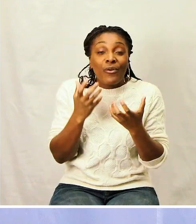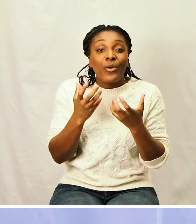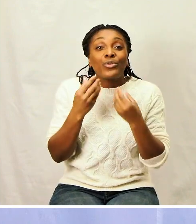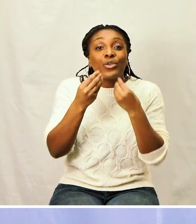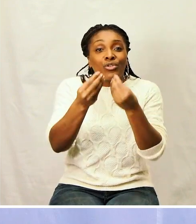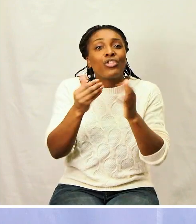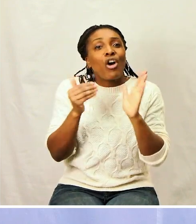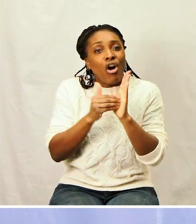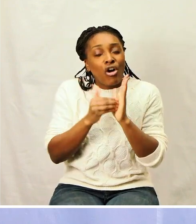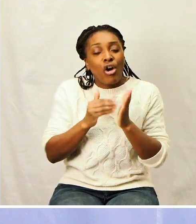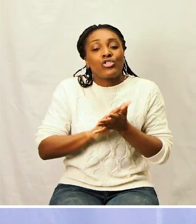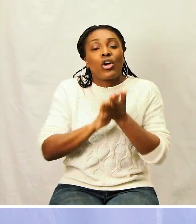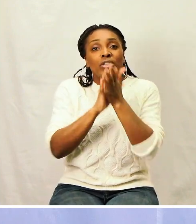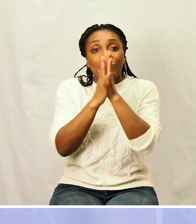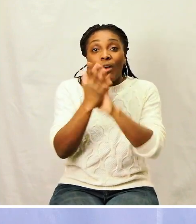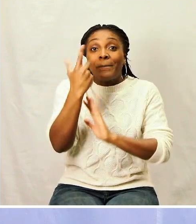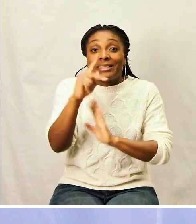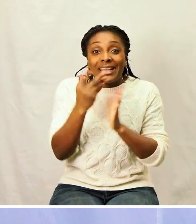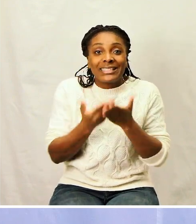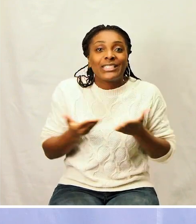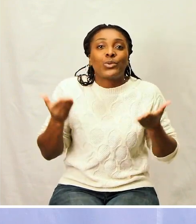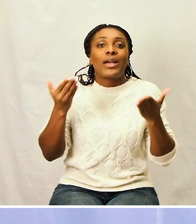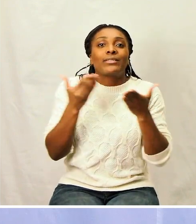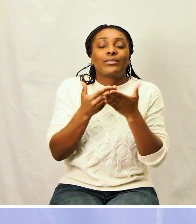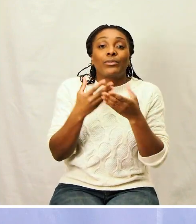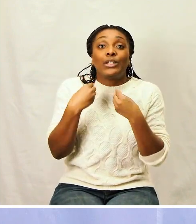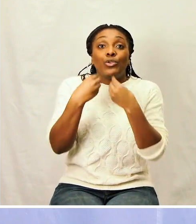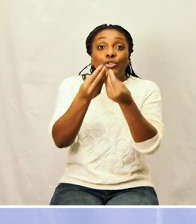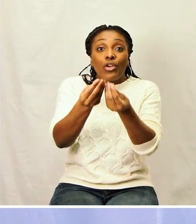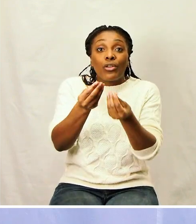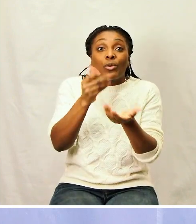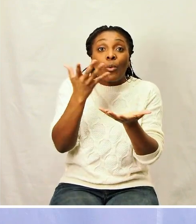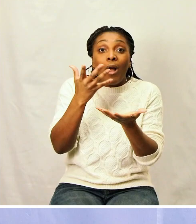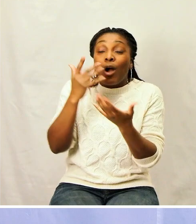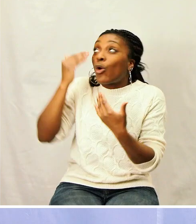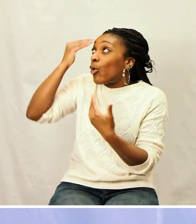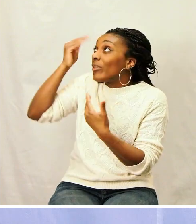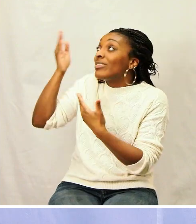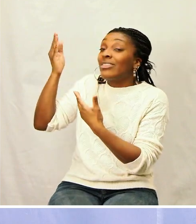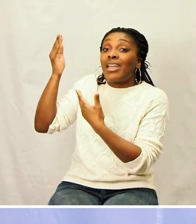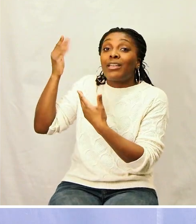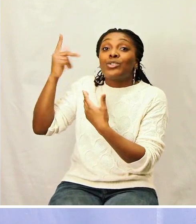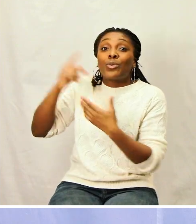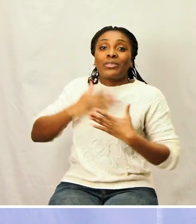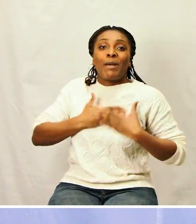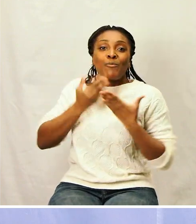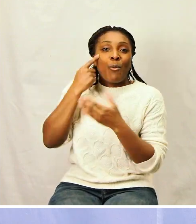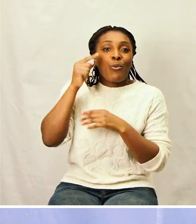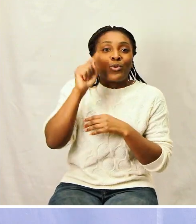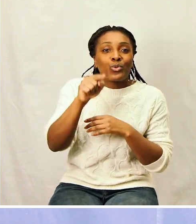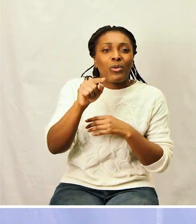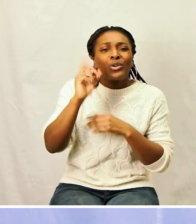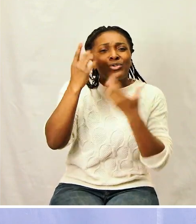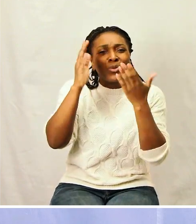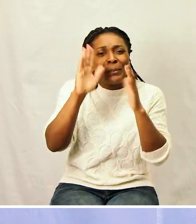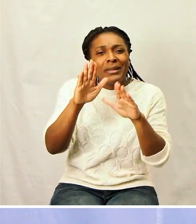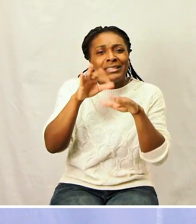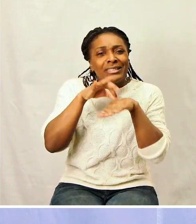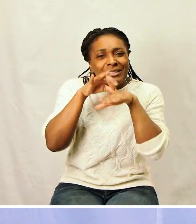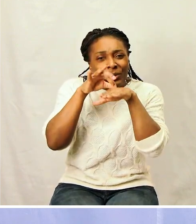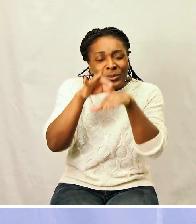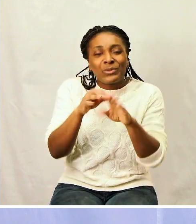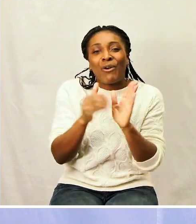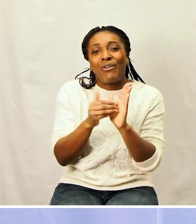transformer encore ta situation et t'amener à une plus grande connaissance de son cœur alors que Dieu te bénisse et te conduise encore